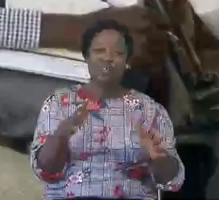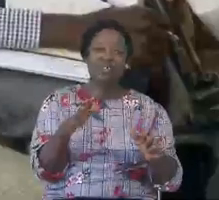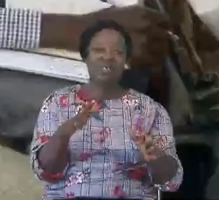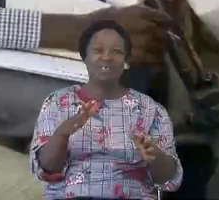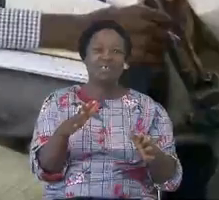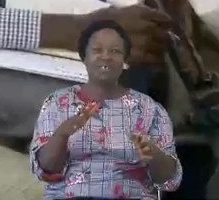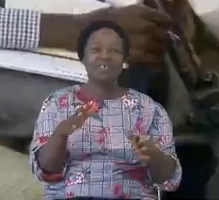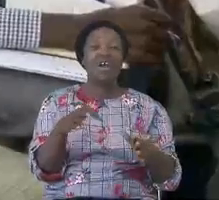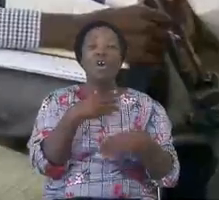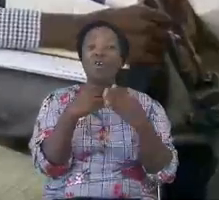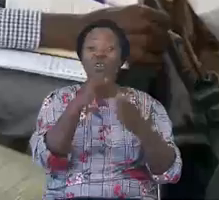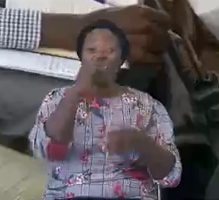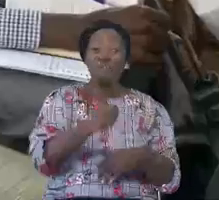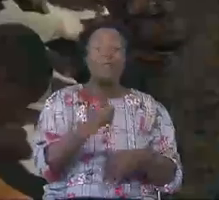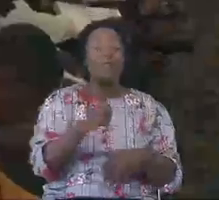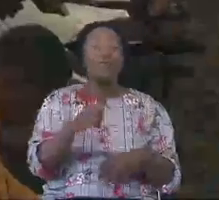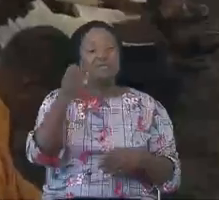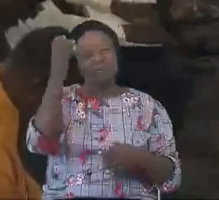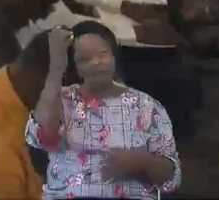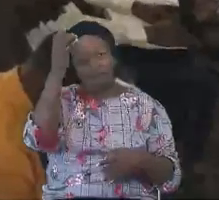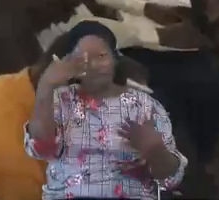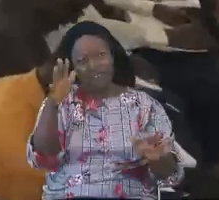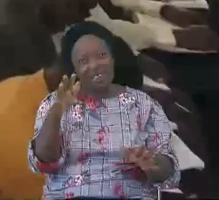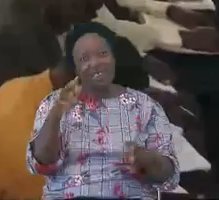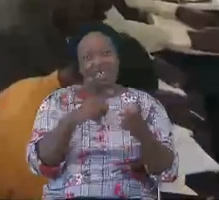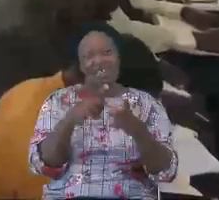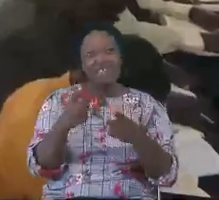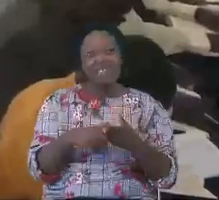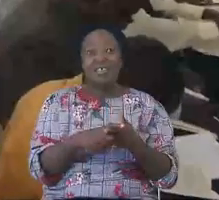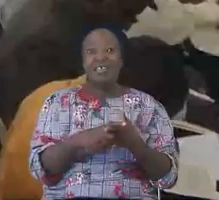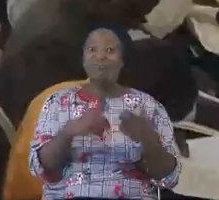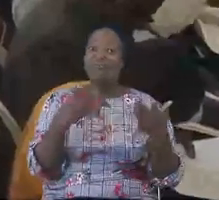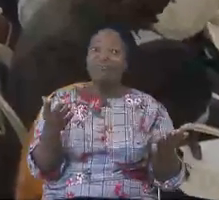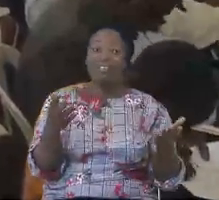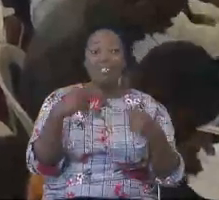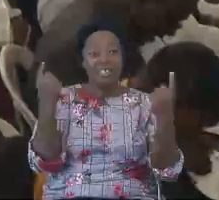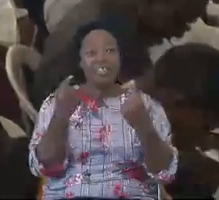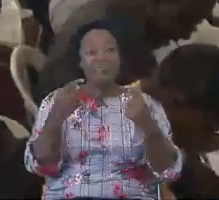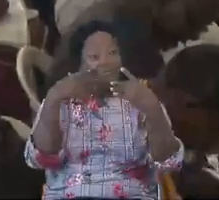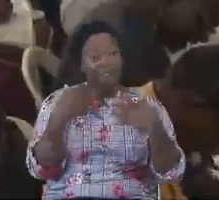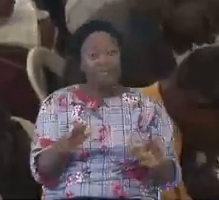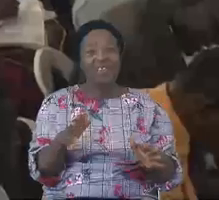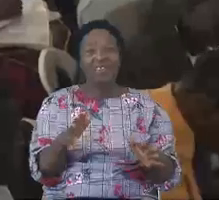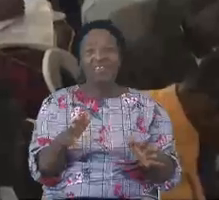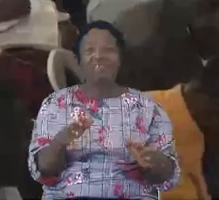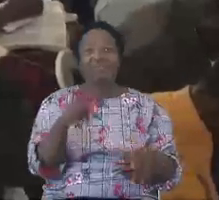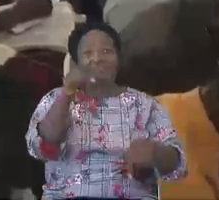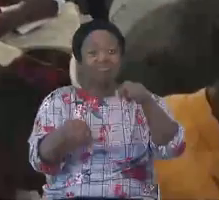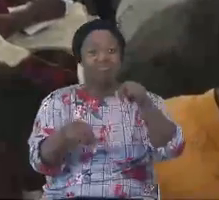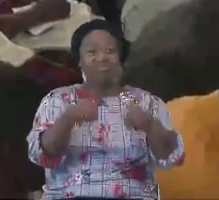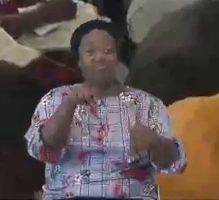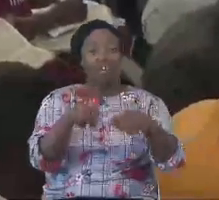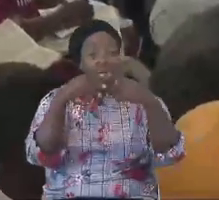C'est accompli. Maladie achevée. Déformation achevée, aveuglement